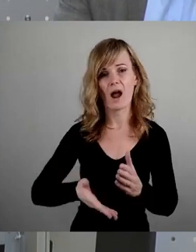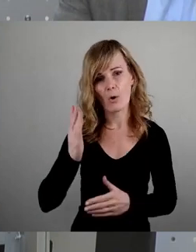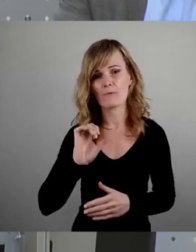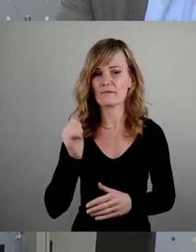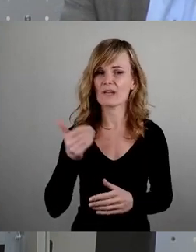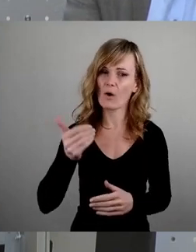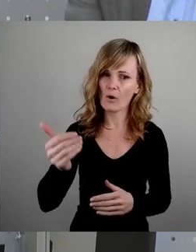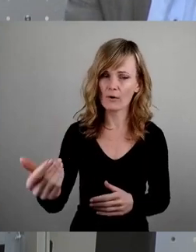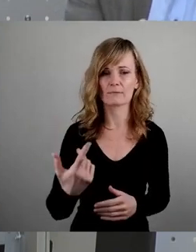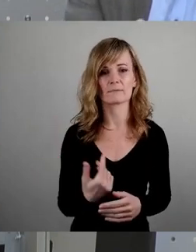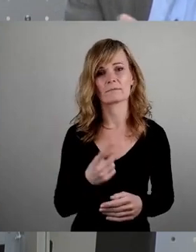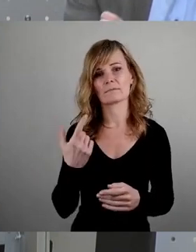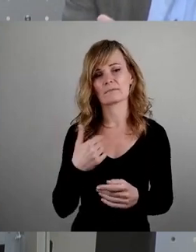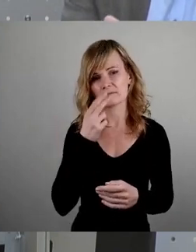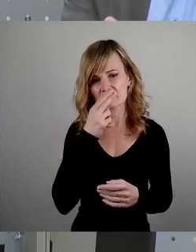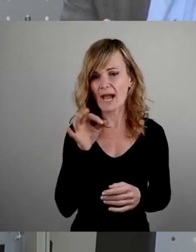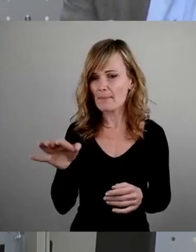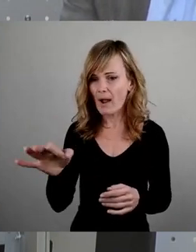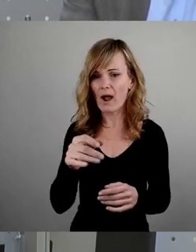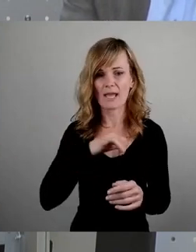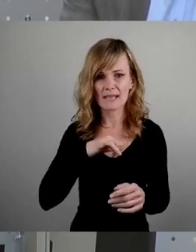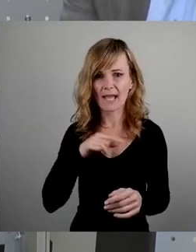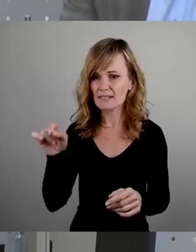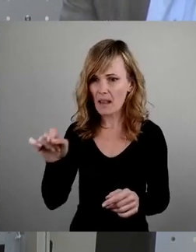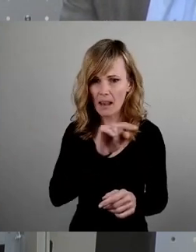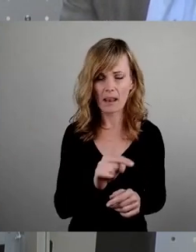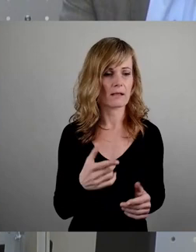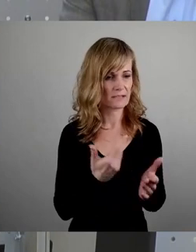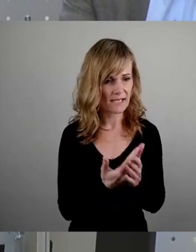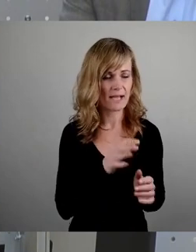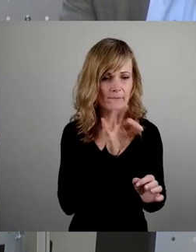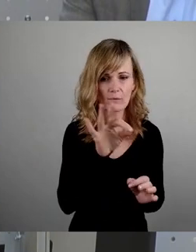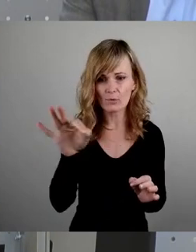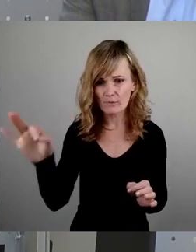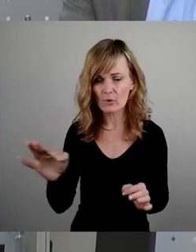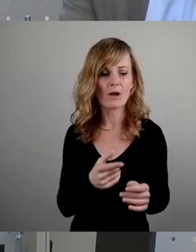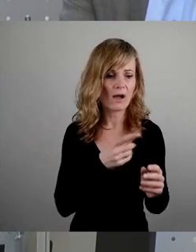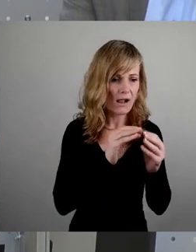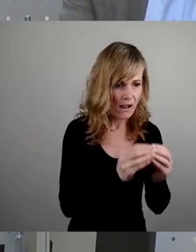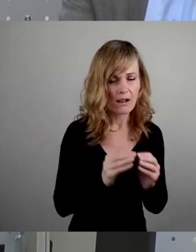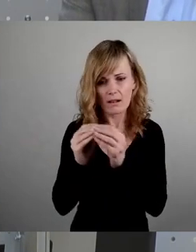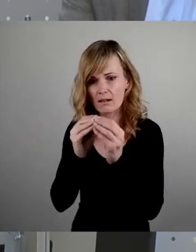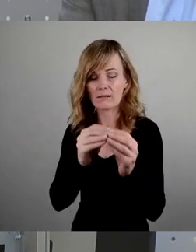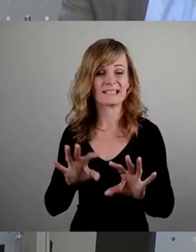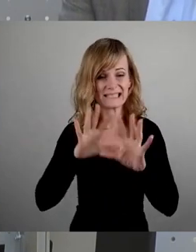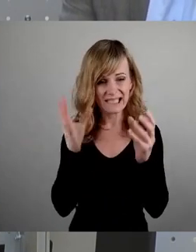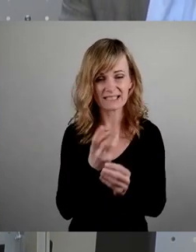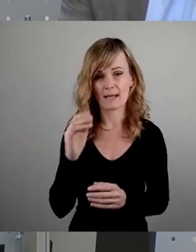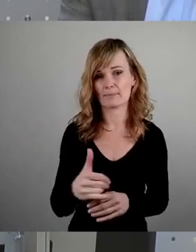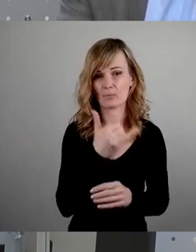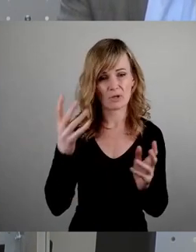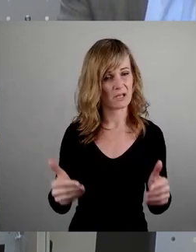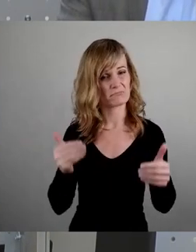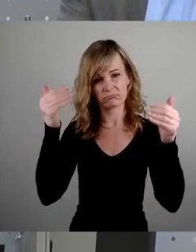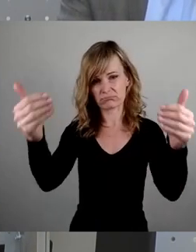die Wahrung von Partikularinteressen einiger weniger ganze Bauprojekte über Jahre hinweg zu verzögern. Lasst uns hier endlich eine Planung erarbeiten und